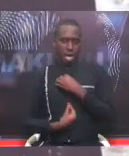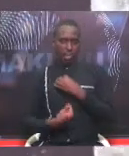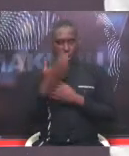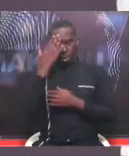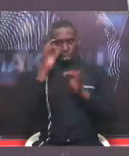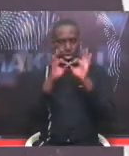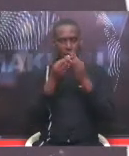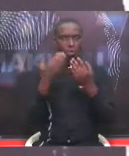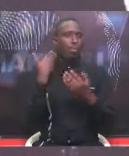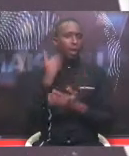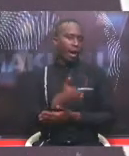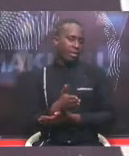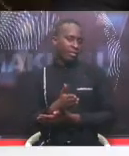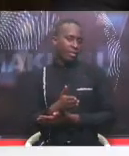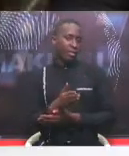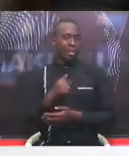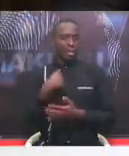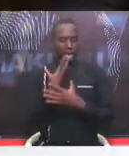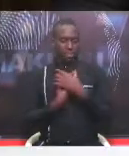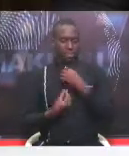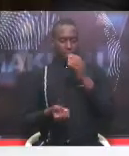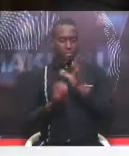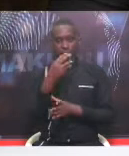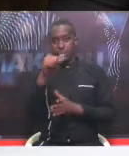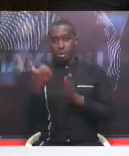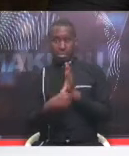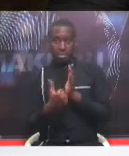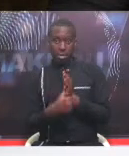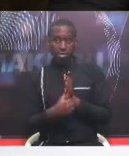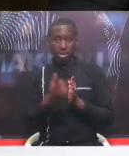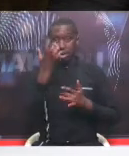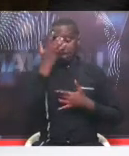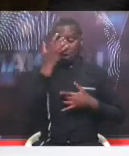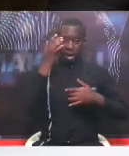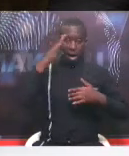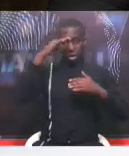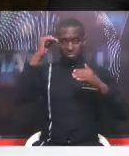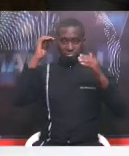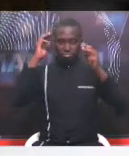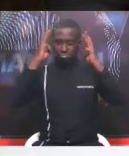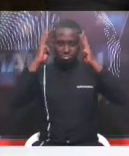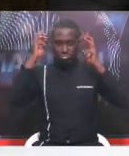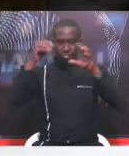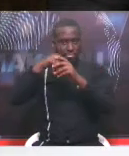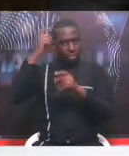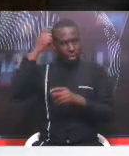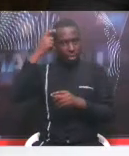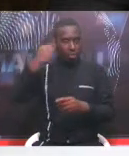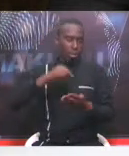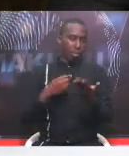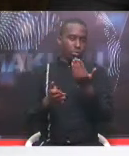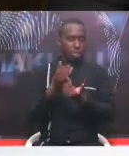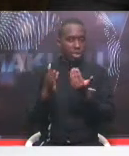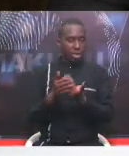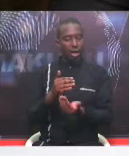wa mwanze wenda akaba yakwiheba bikamutera ibindi bibazo akaba yarwara ihungabana yagira ate icyo giro tumwitaho